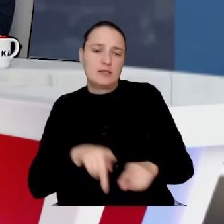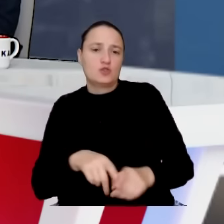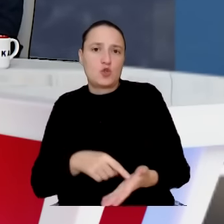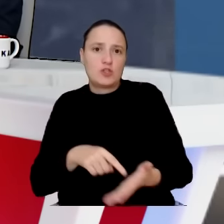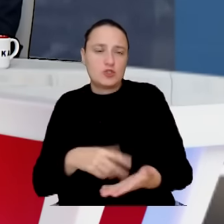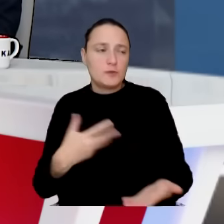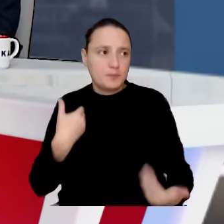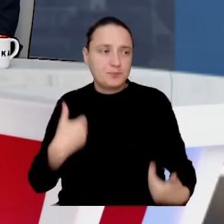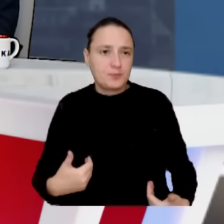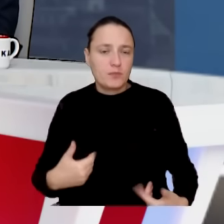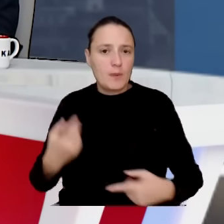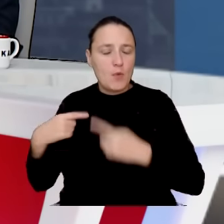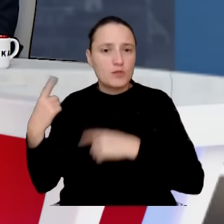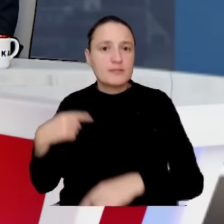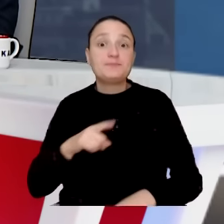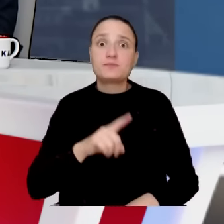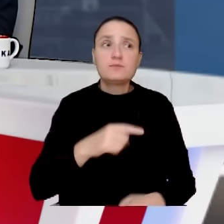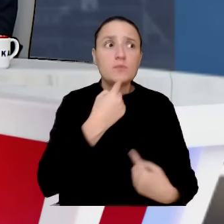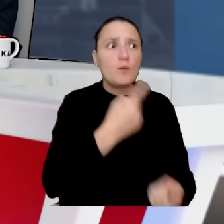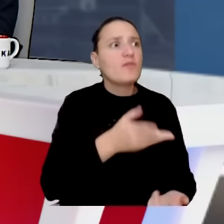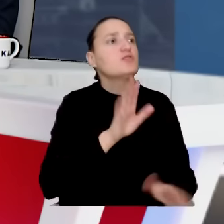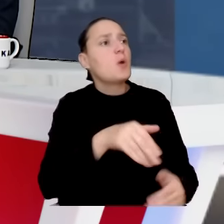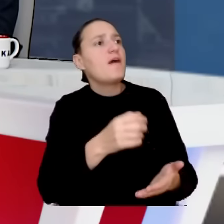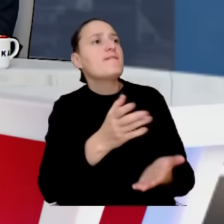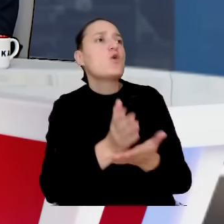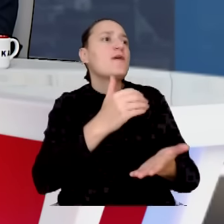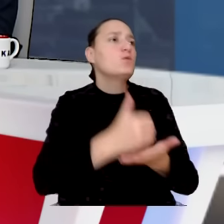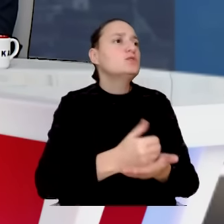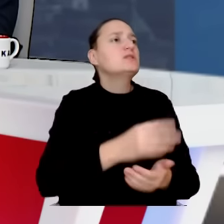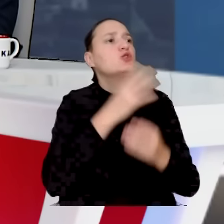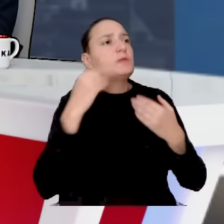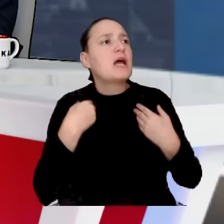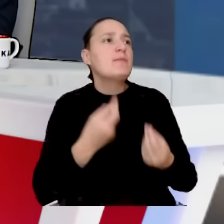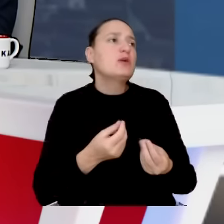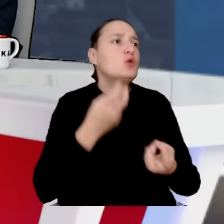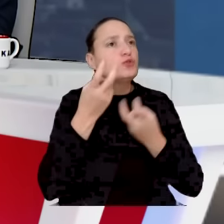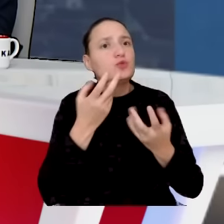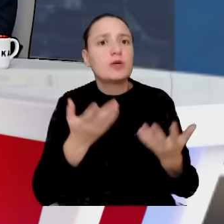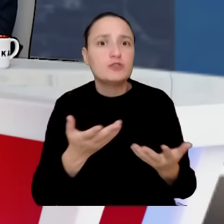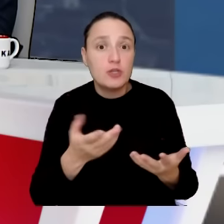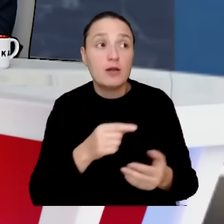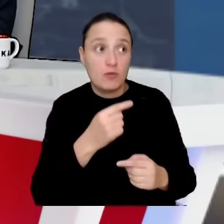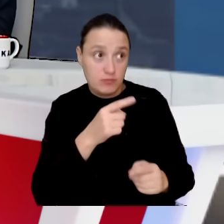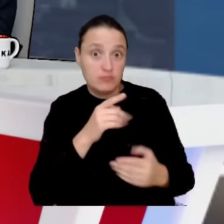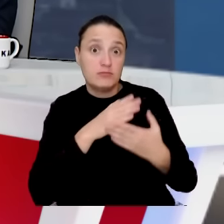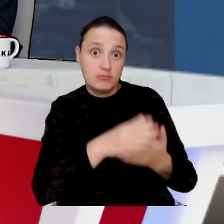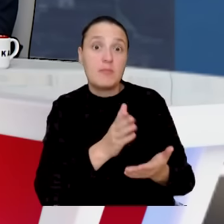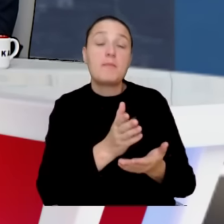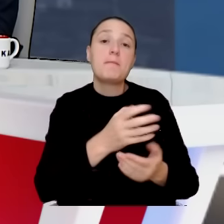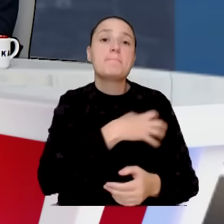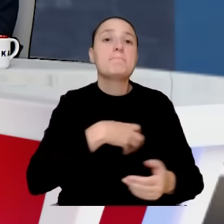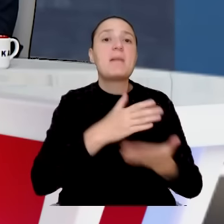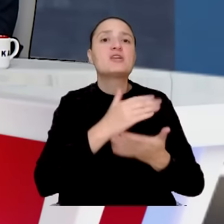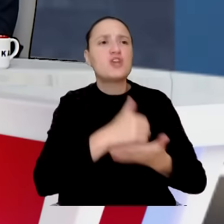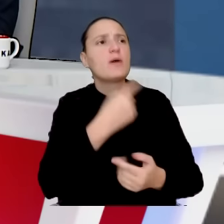środków na szpitale wojewódzkie pan arłukowicz sugerował panu Sowie panu marszałkowi aby zamknął